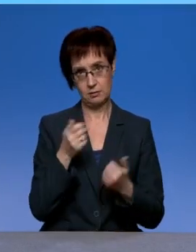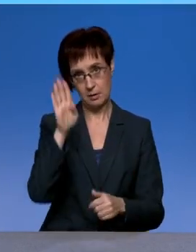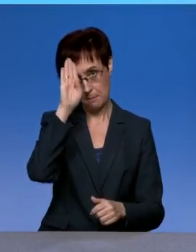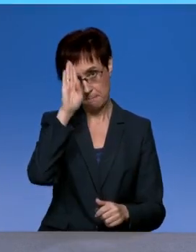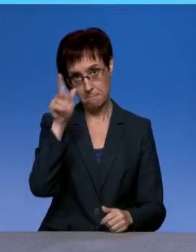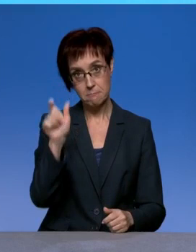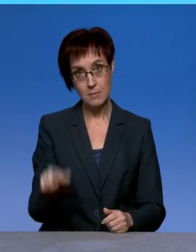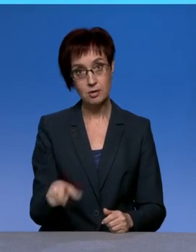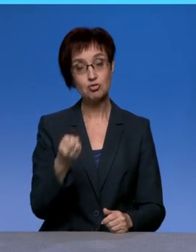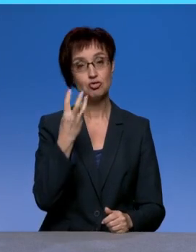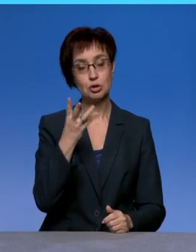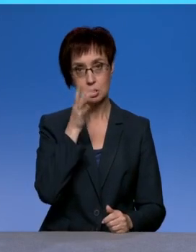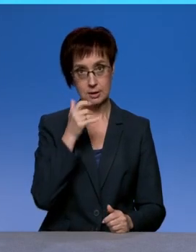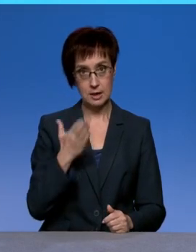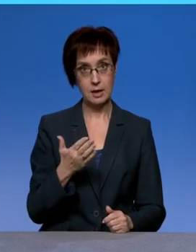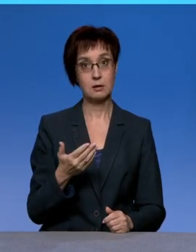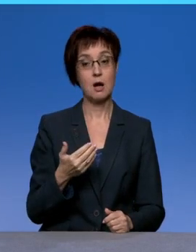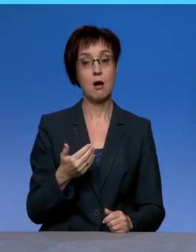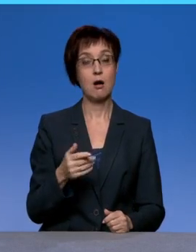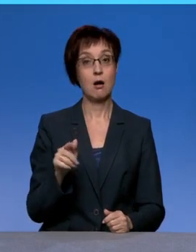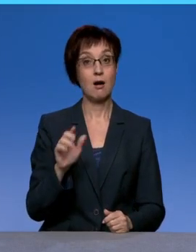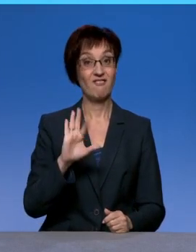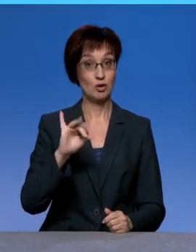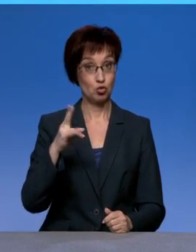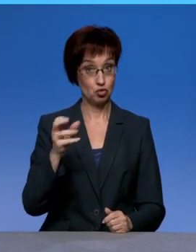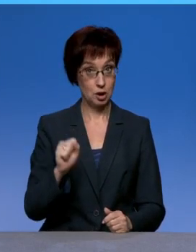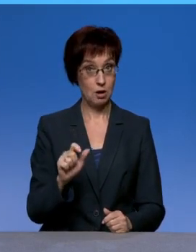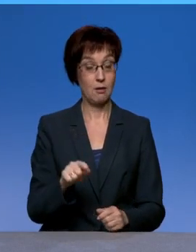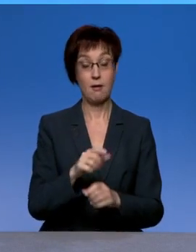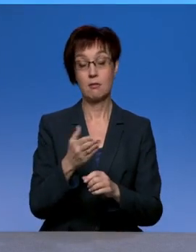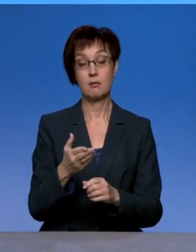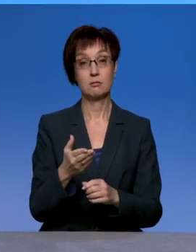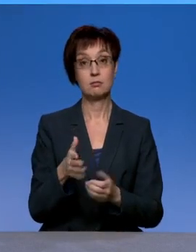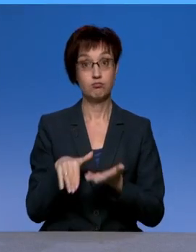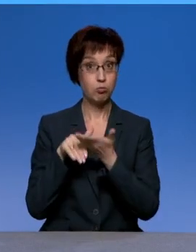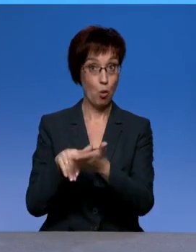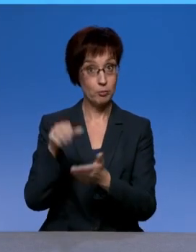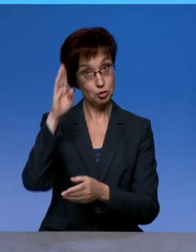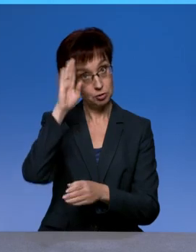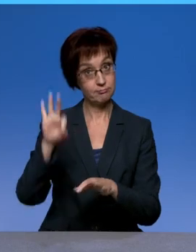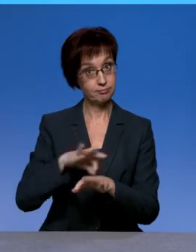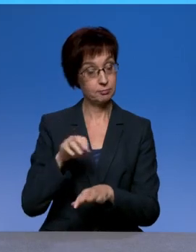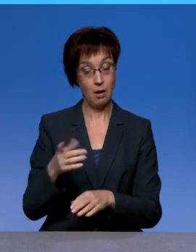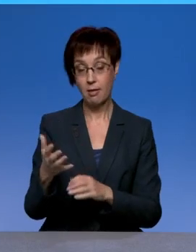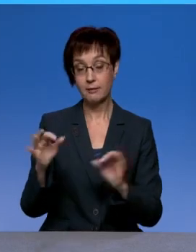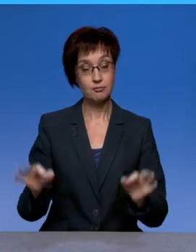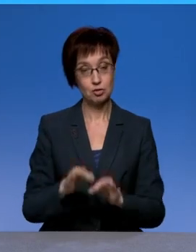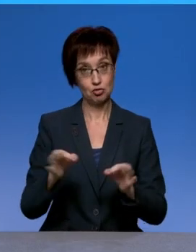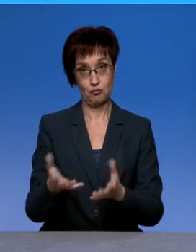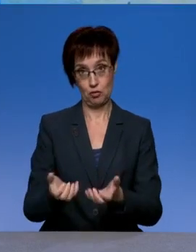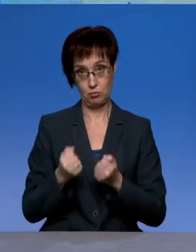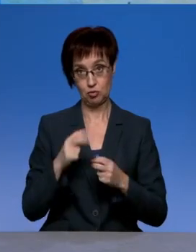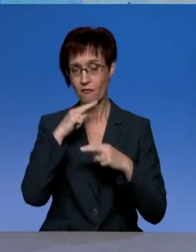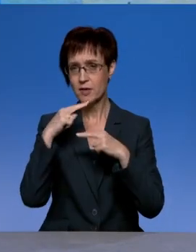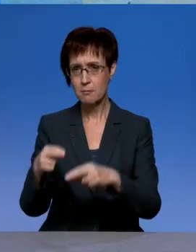не получаем алименты, внучка, абсолютно, и никакого ни внимания, ничего, я не